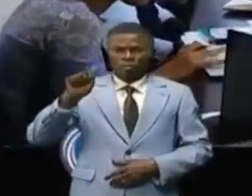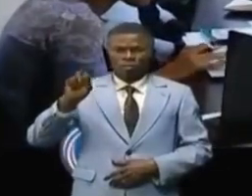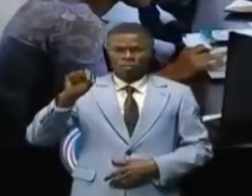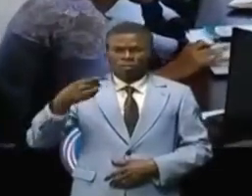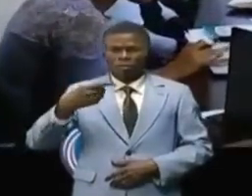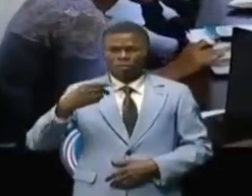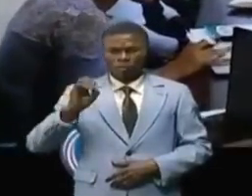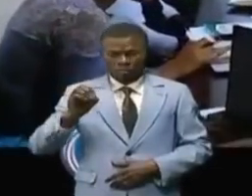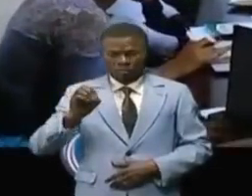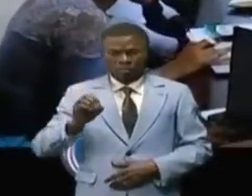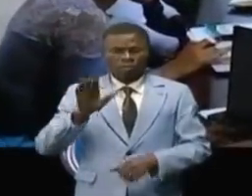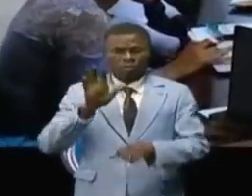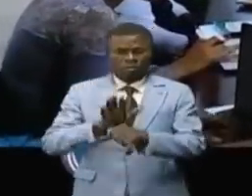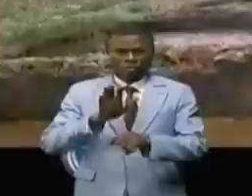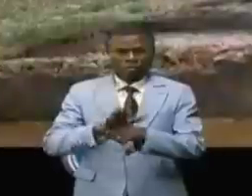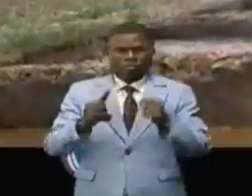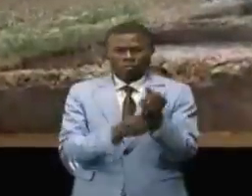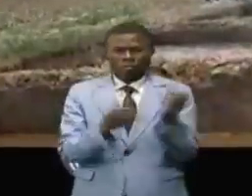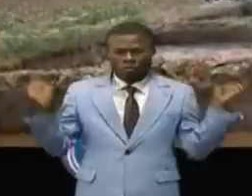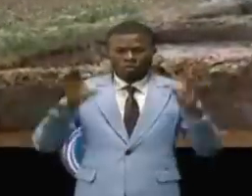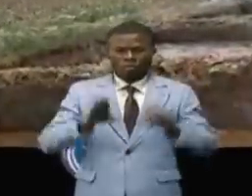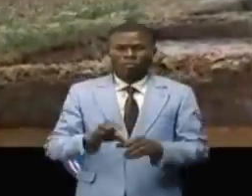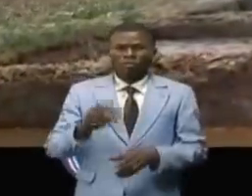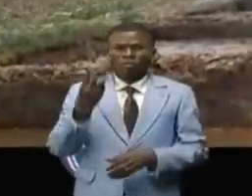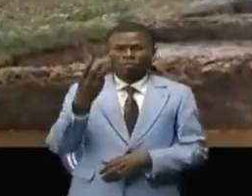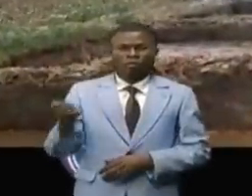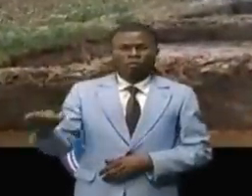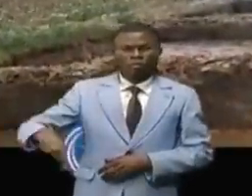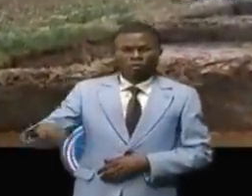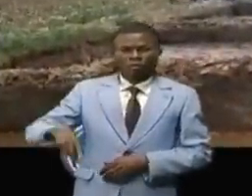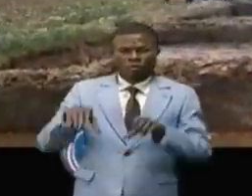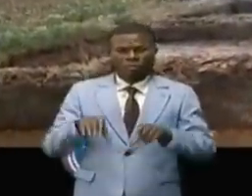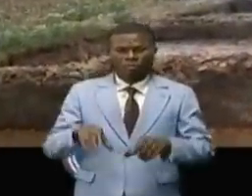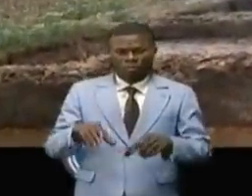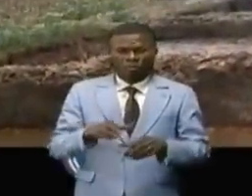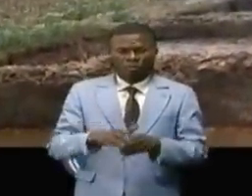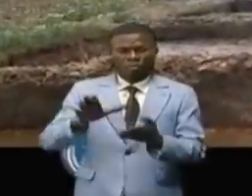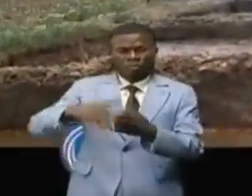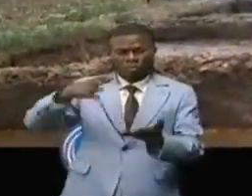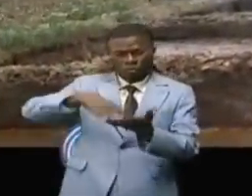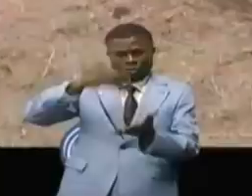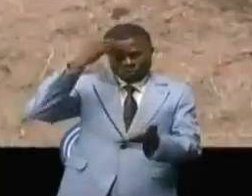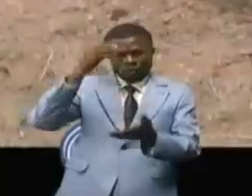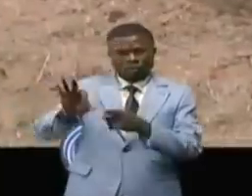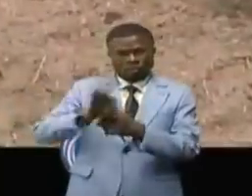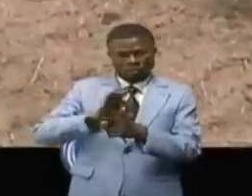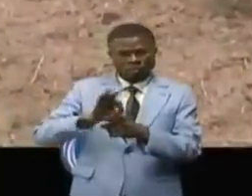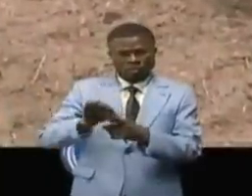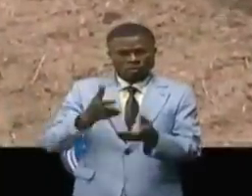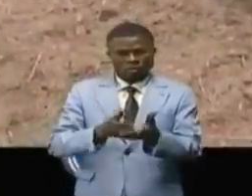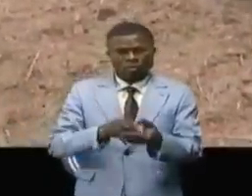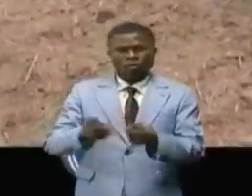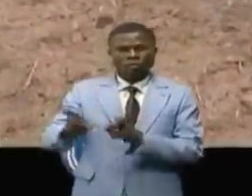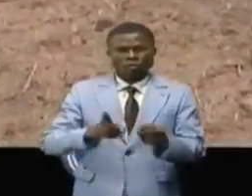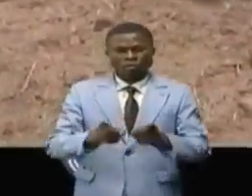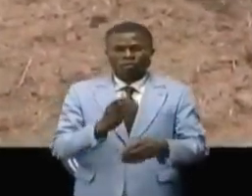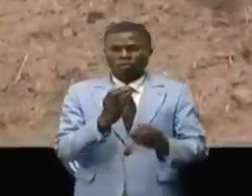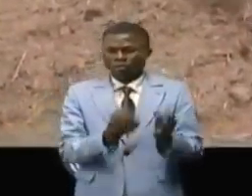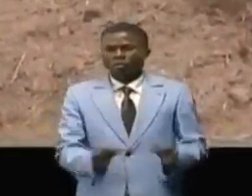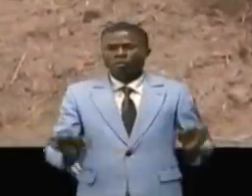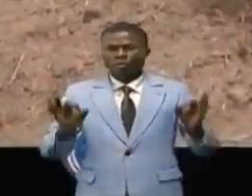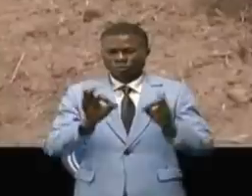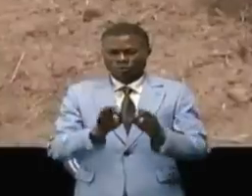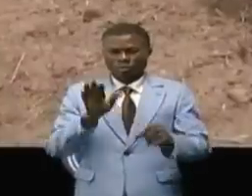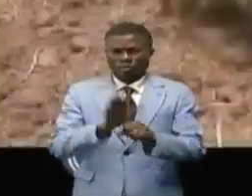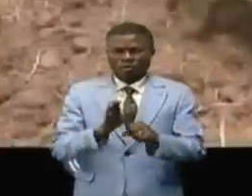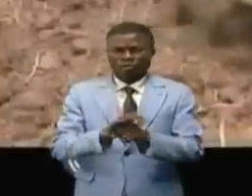de la brigade agricole venu des trois provinces de la RD Congo ont bénéficié d'une capacité d'une orientation stratégique dans plusieurs